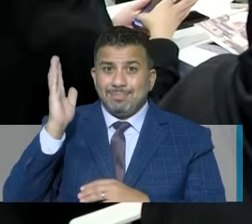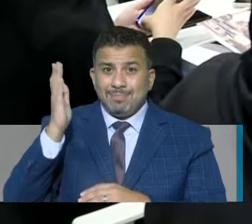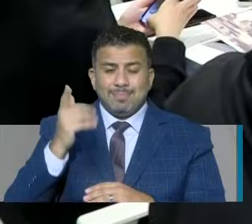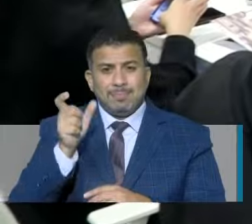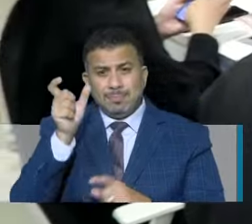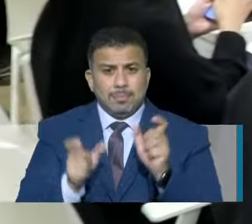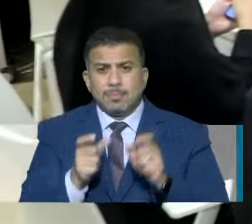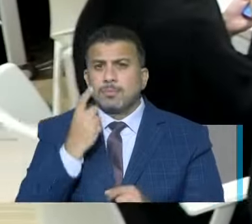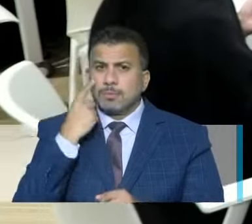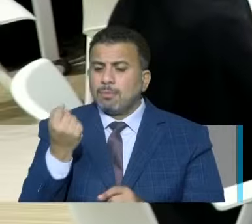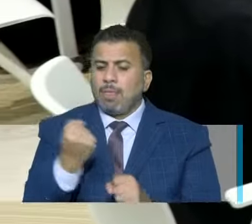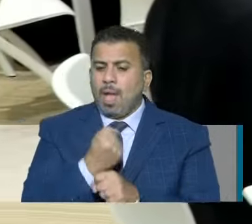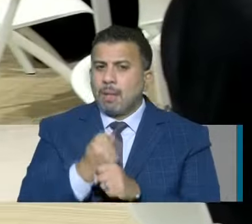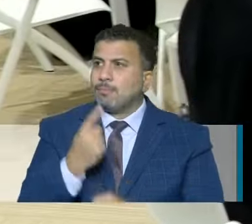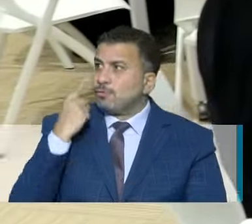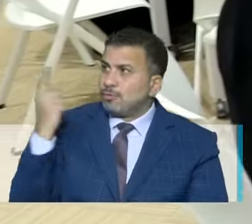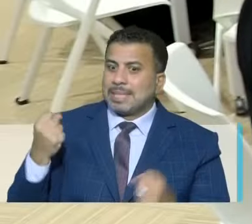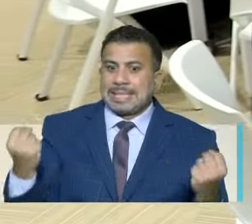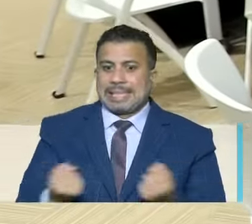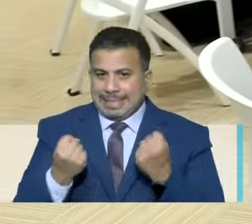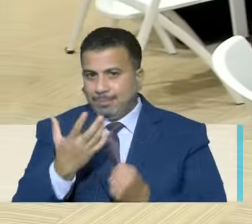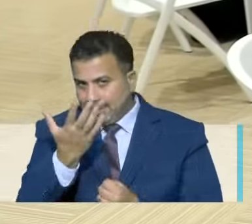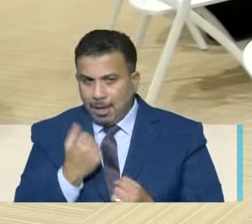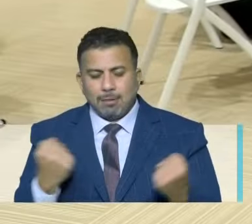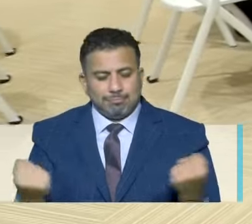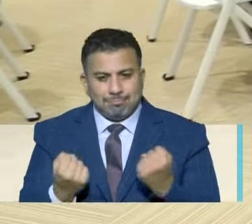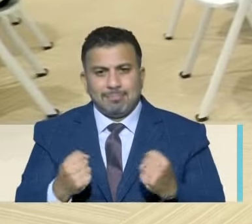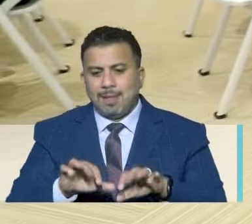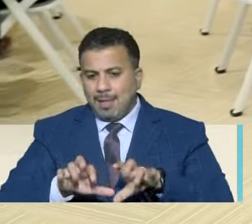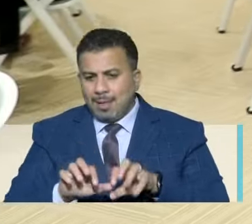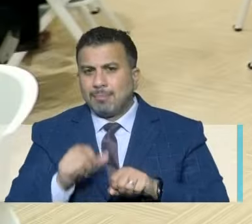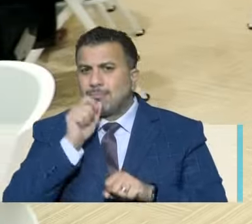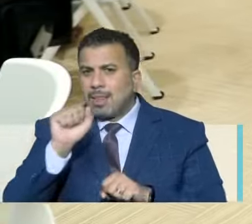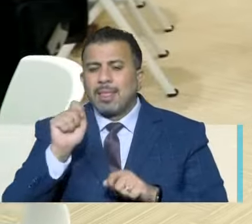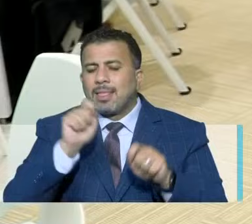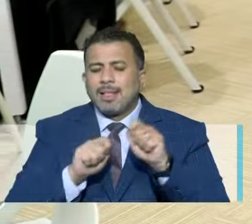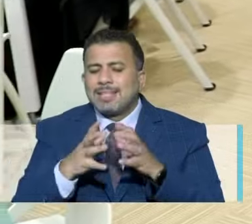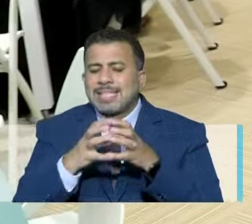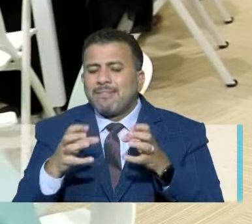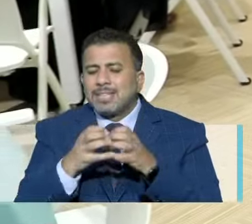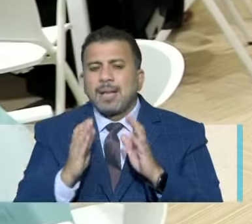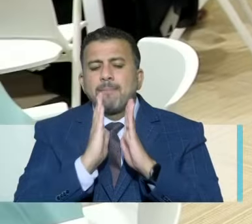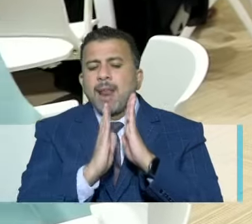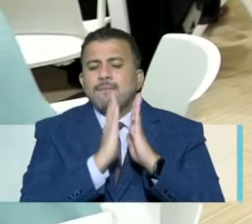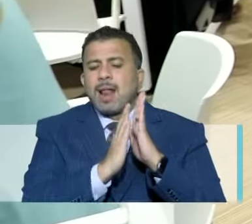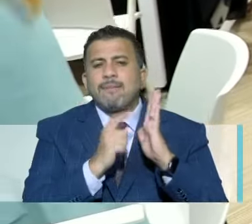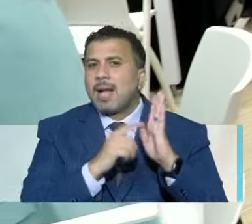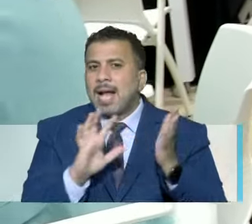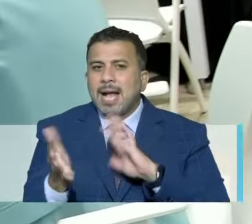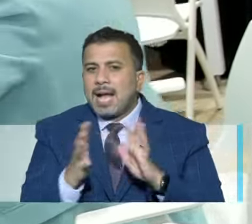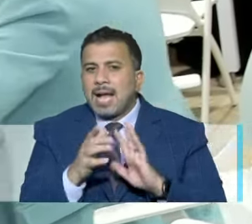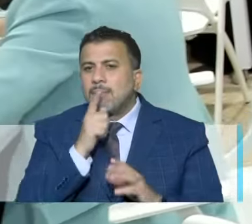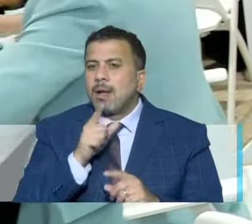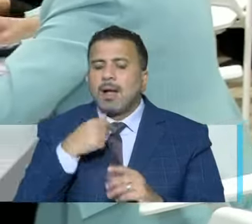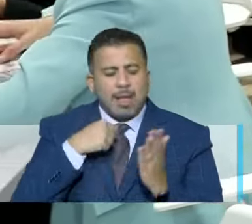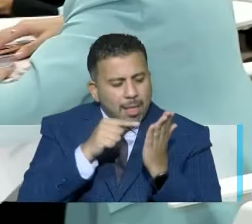البرنامج نماذج عملية لتدريب الموظفين على كتابة رموز التصنيف على الملفات وآليات